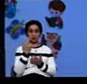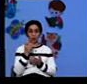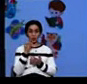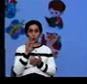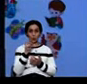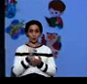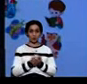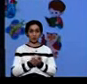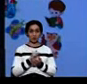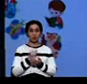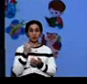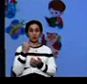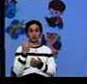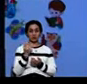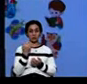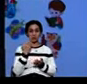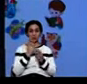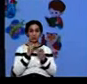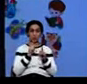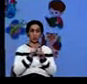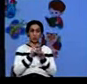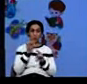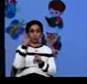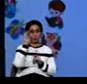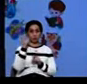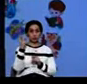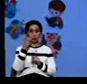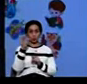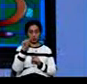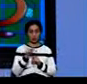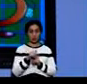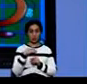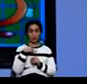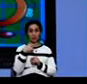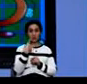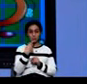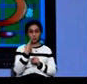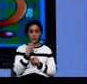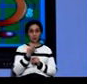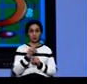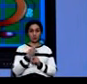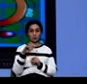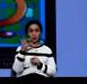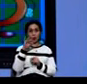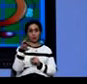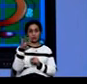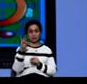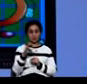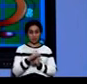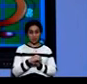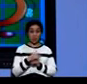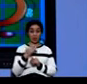рода. То есть со словами мужского рода мы употребим слово